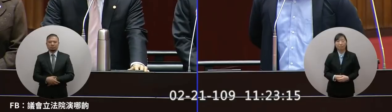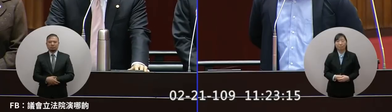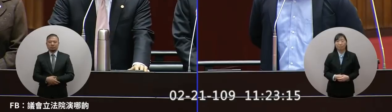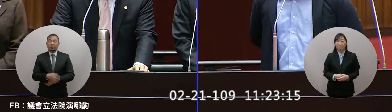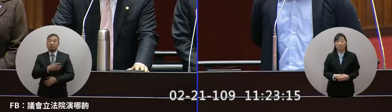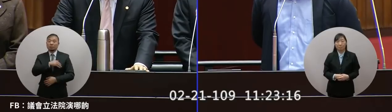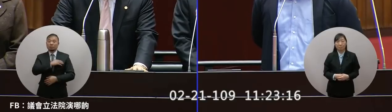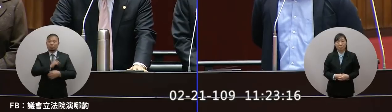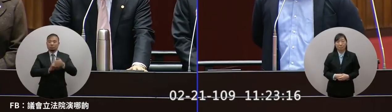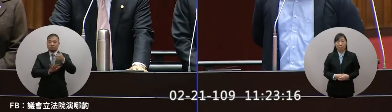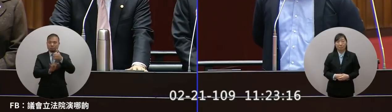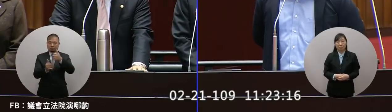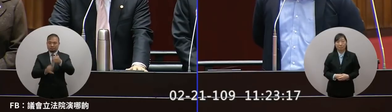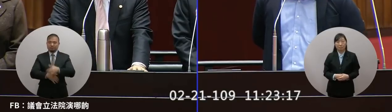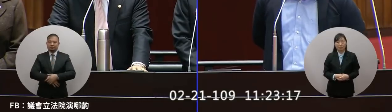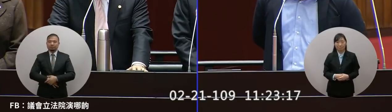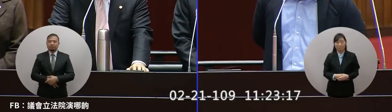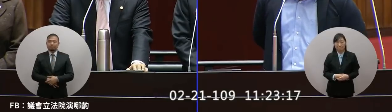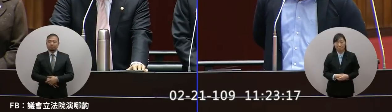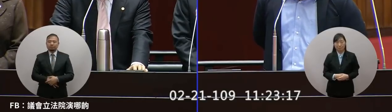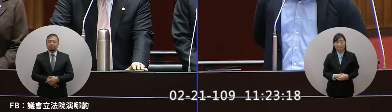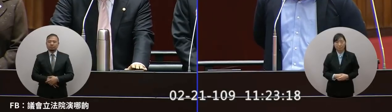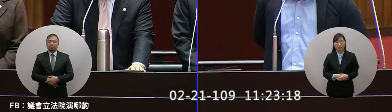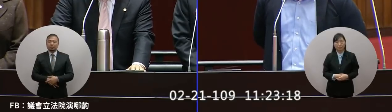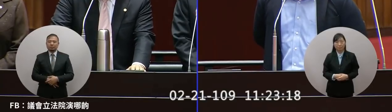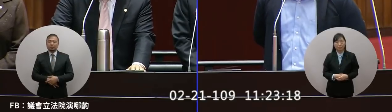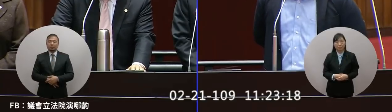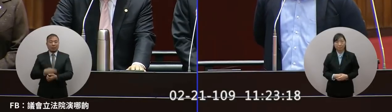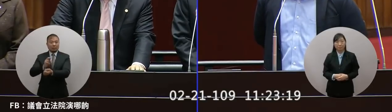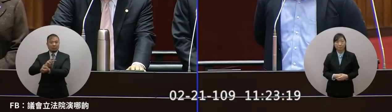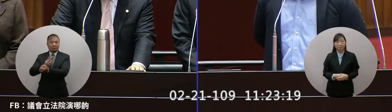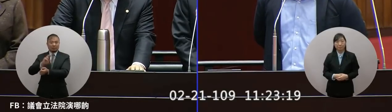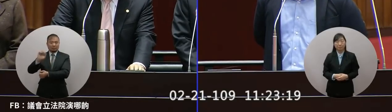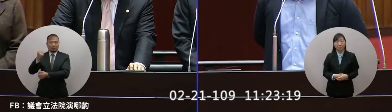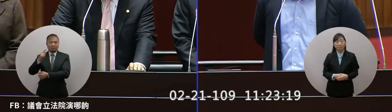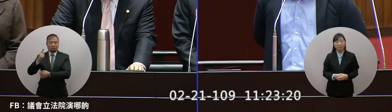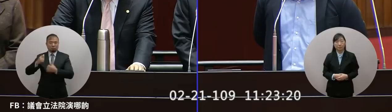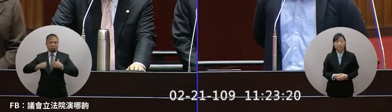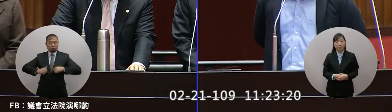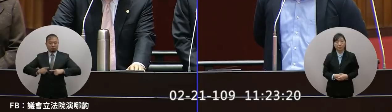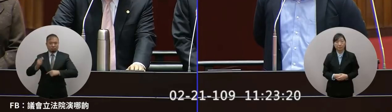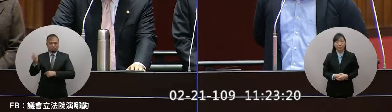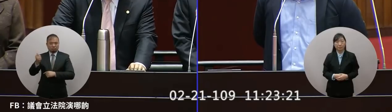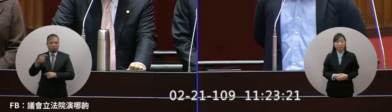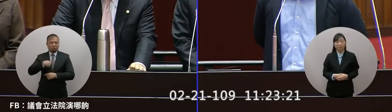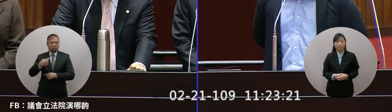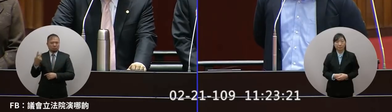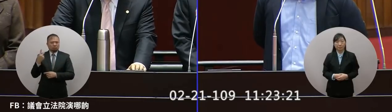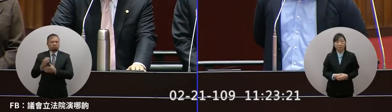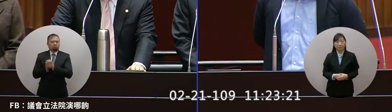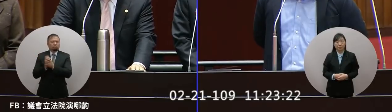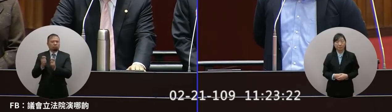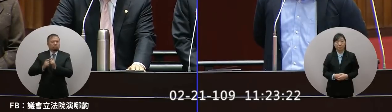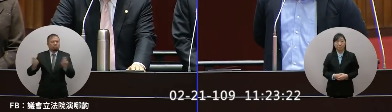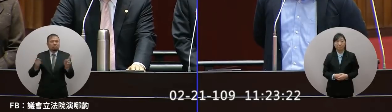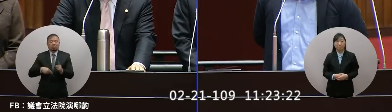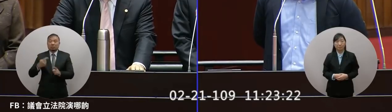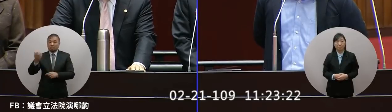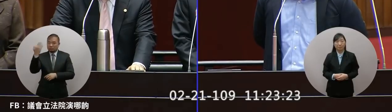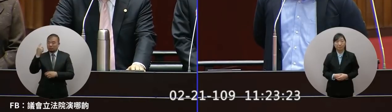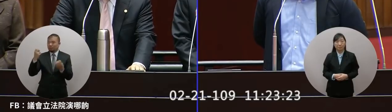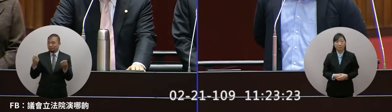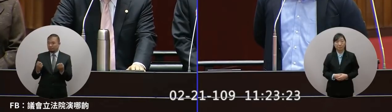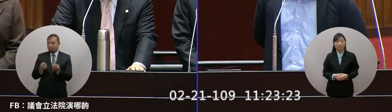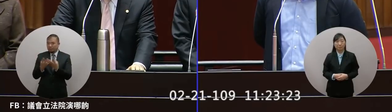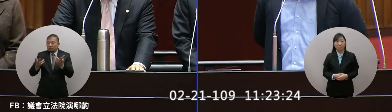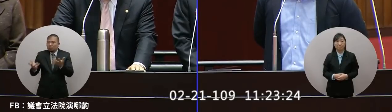员，以我跟林益雄先生的交情，以我对当时在发生事件